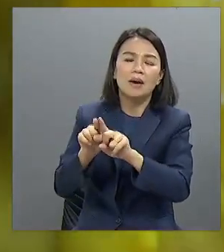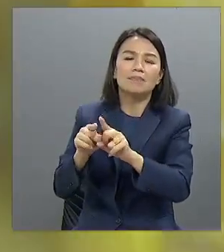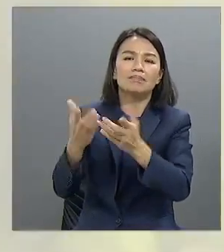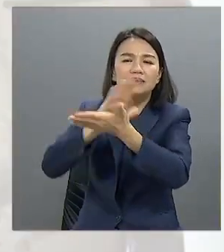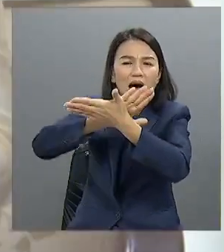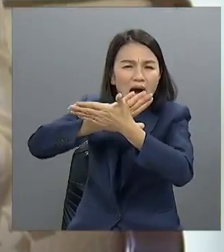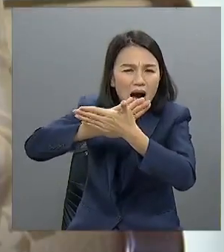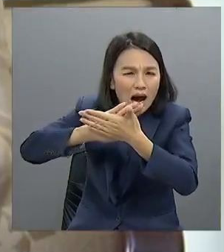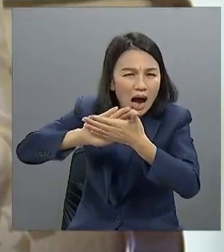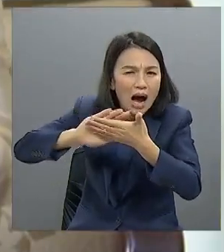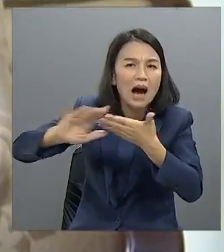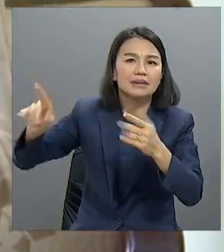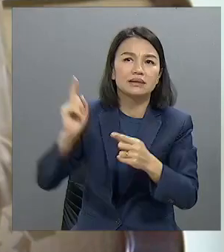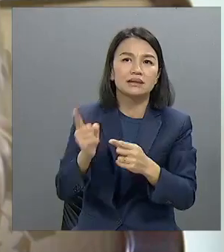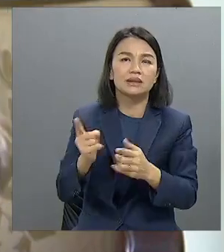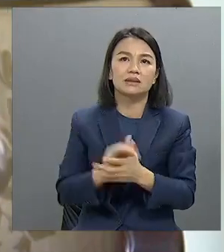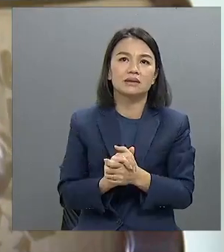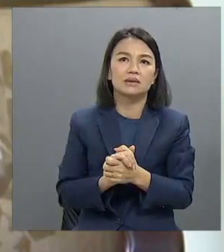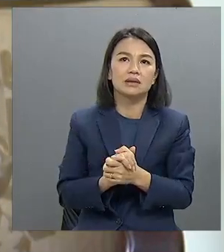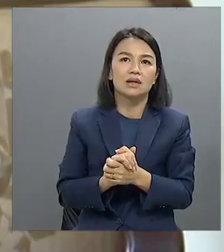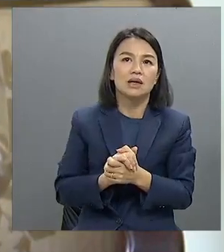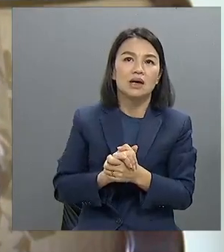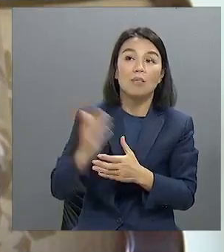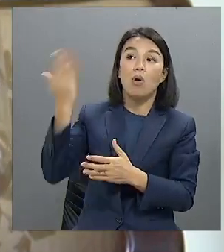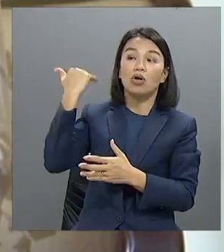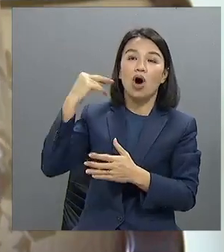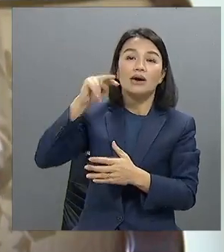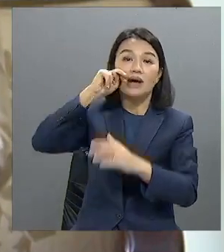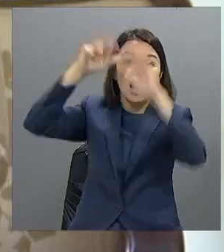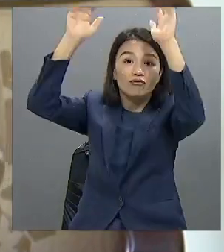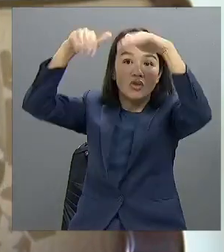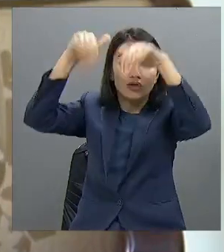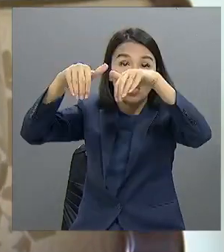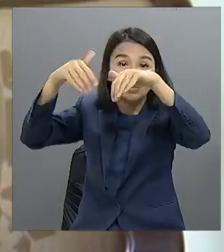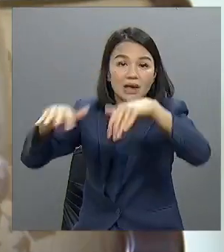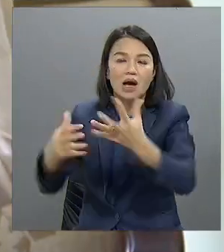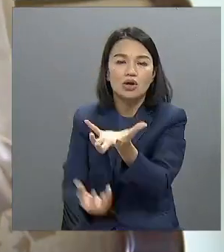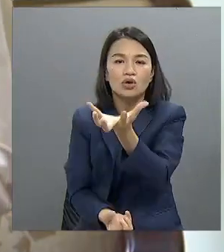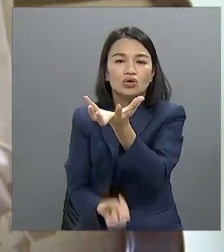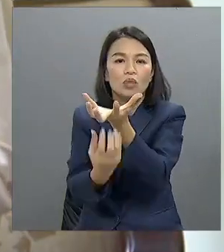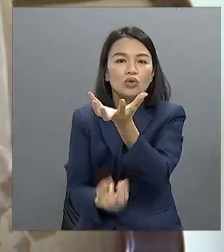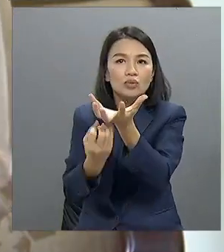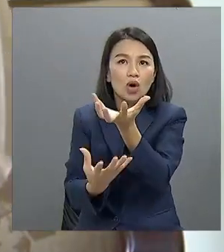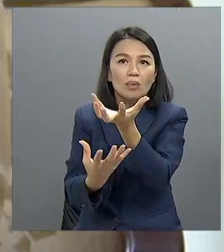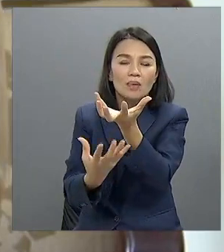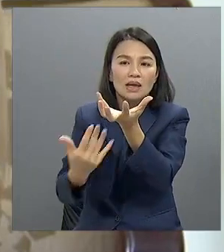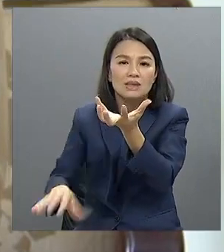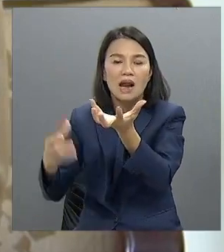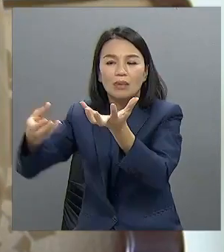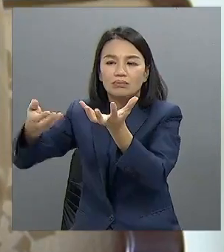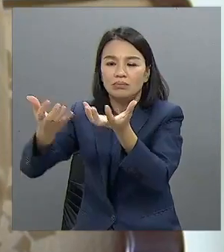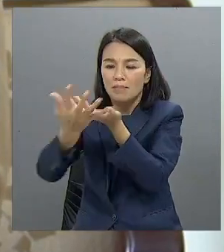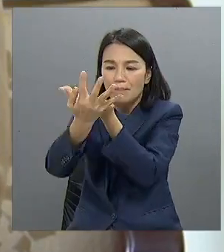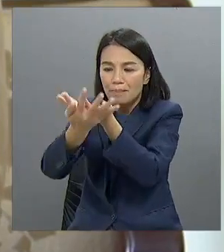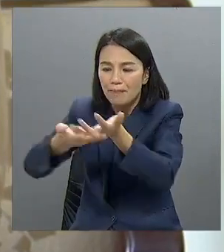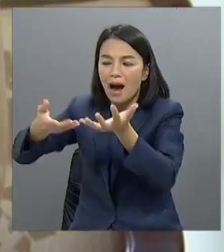วอะไรอย่างเงี้ยเดิมทีใช้น้ำฝนค่ะแล้วก็นำมาต้มและนำมาคลองด้วยผ้าบางสองชั้นอีกทีนึง